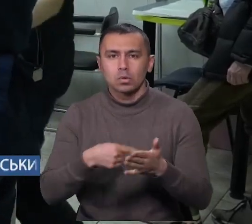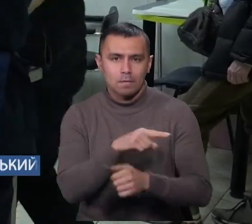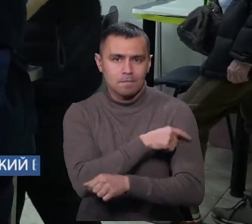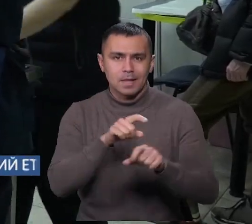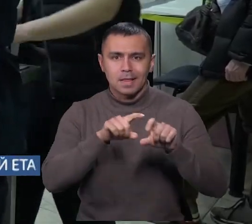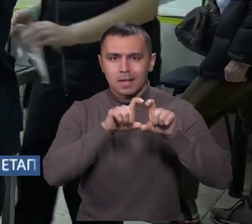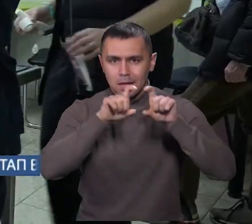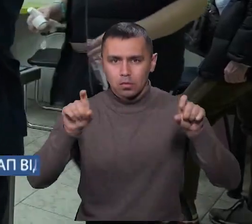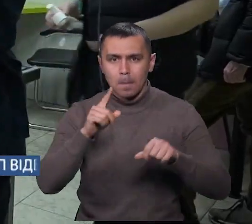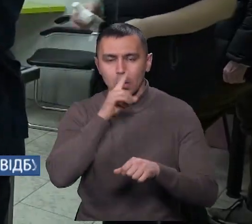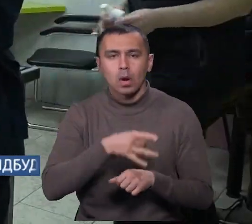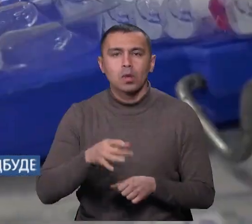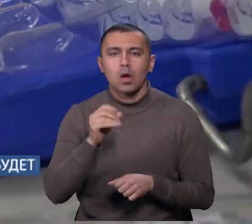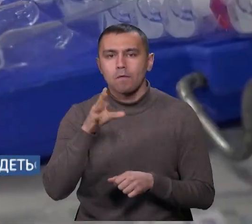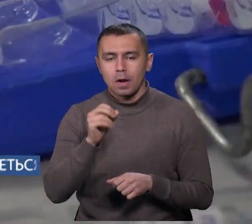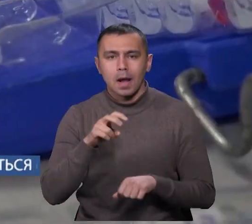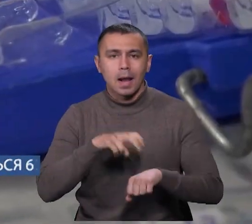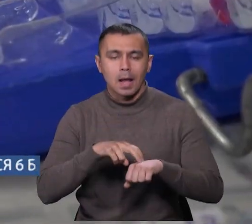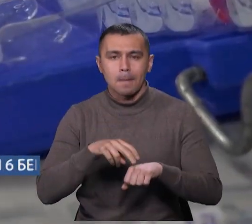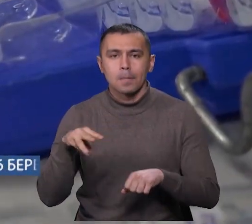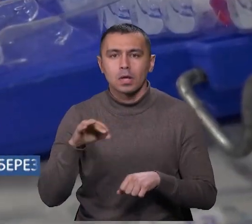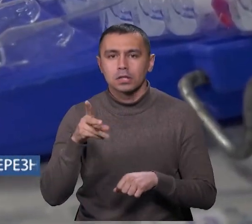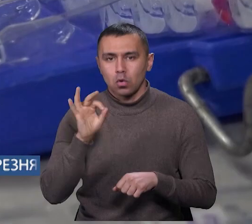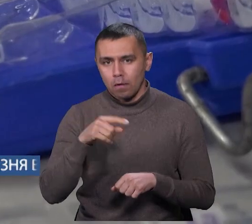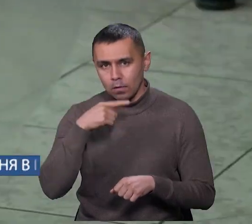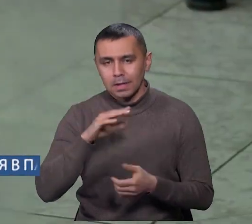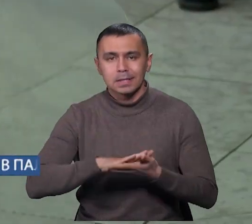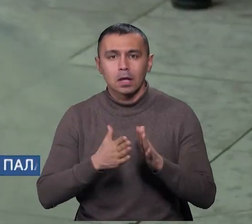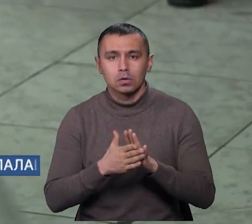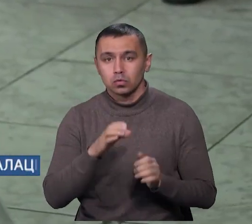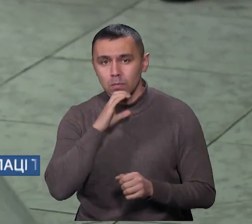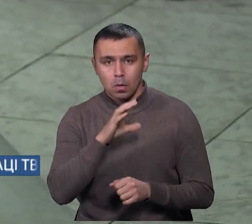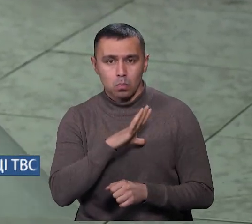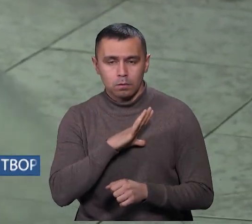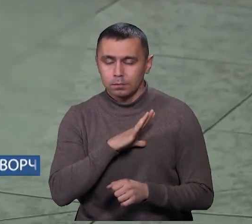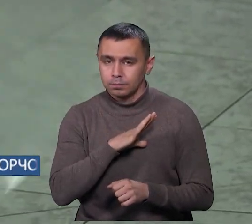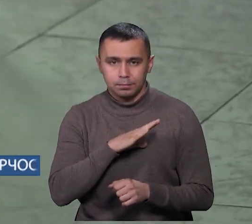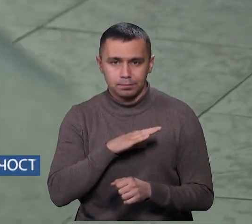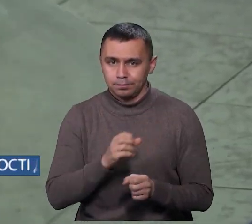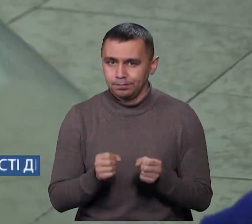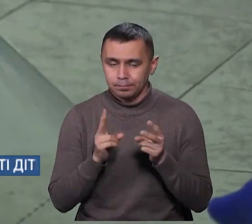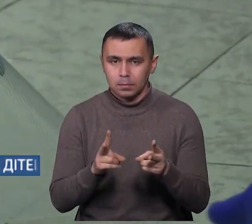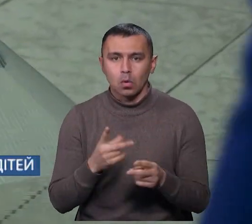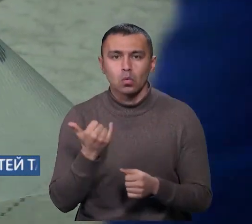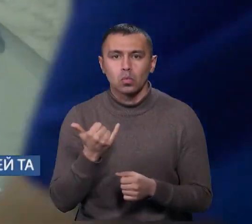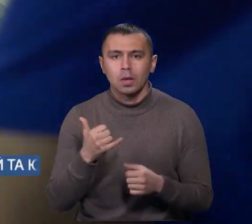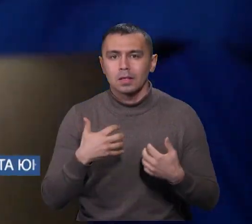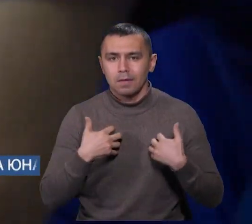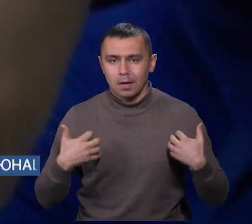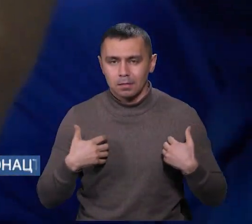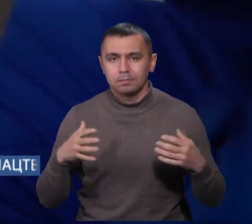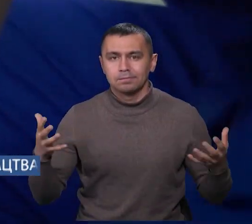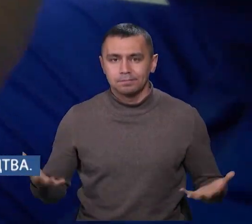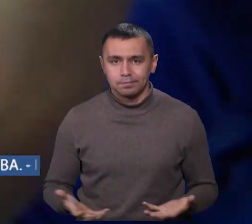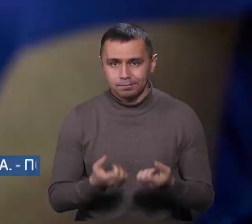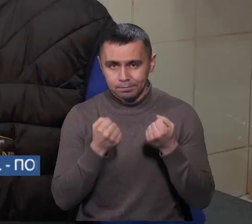лікарню, що у мікрорайоні Ракове. Лікар Микола Яценко каже, стан чотирилап був критичний. Одну тварину вдалося врятувати, одну,